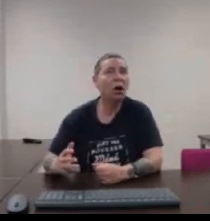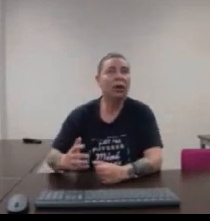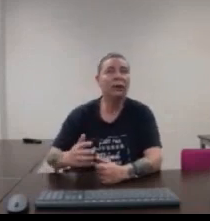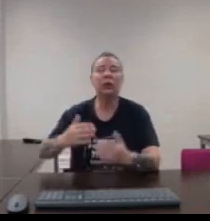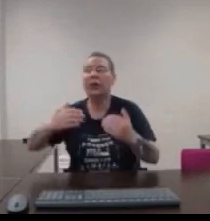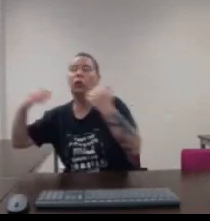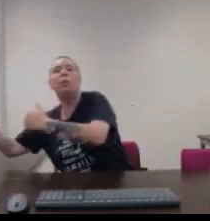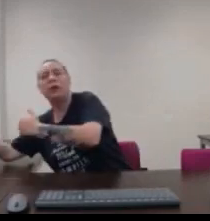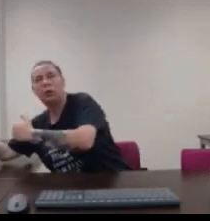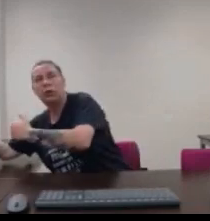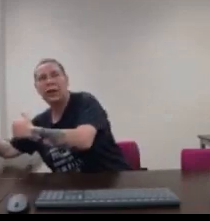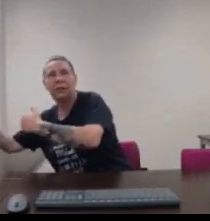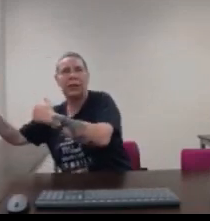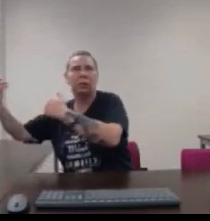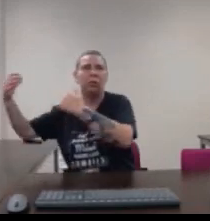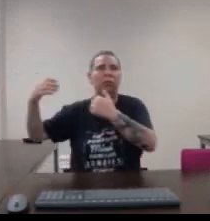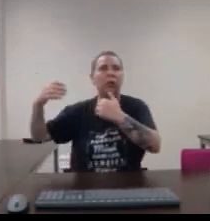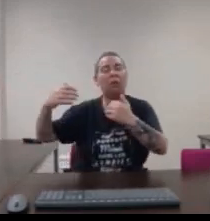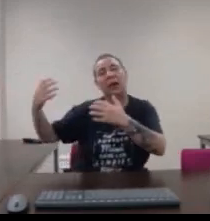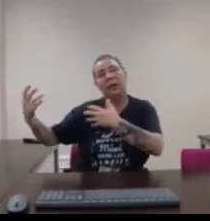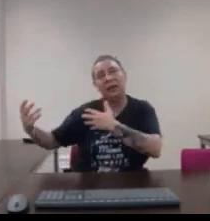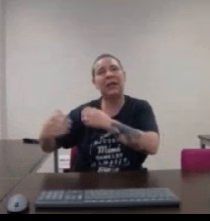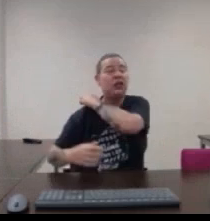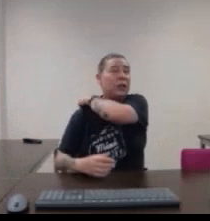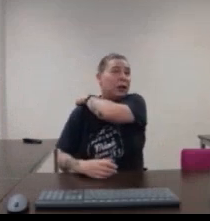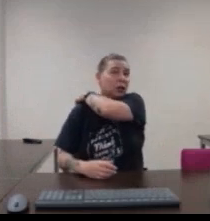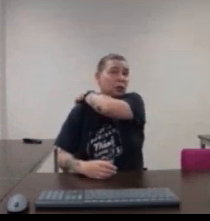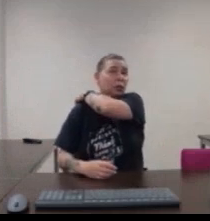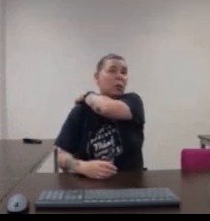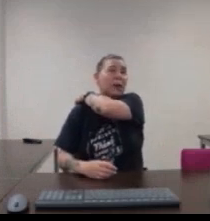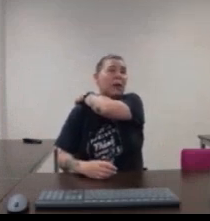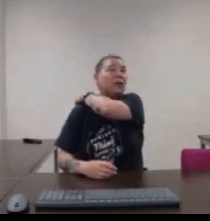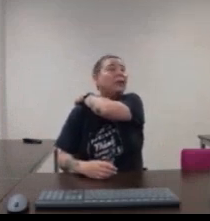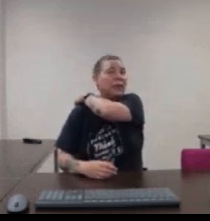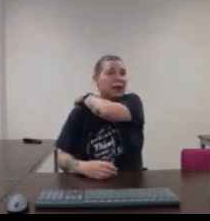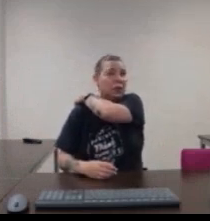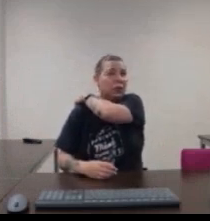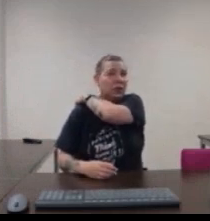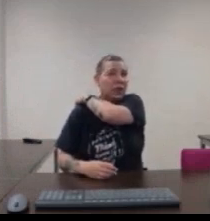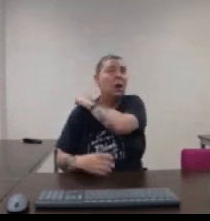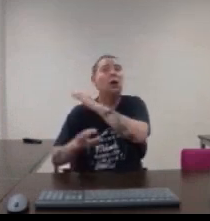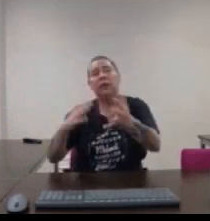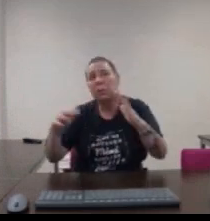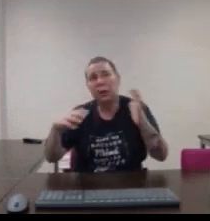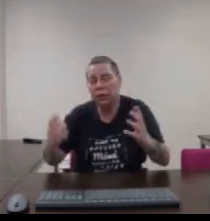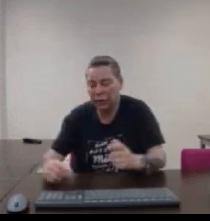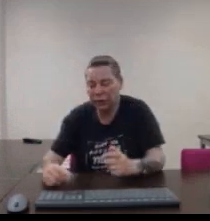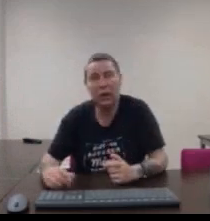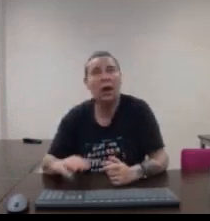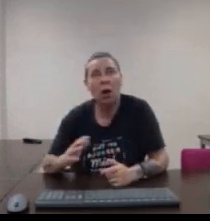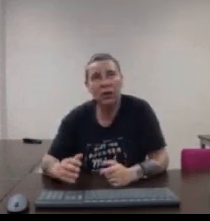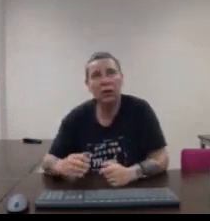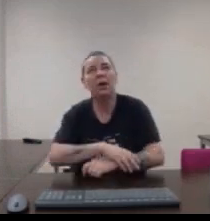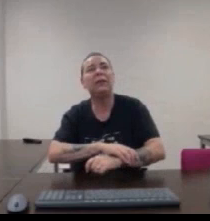Et en évitant d'être complètement collé à la fenêtre pour pouvoir éviter d'être gêné justement par l'intensité de la luminosité. Et ce qui est